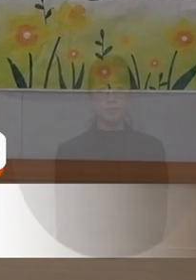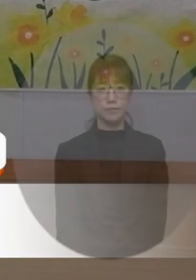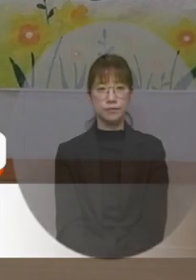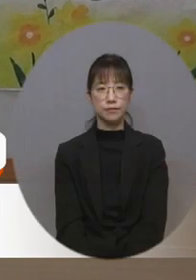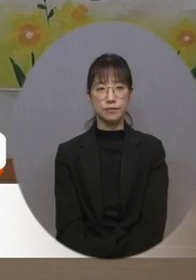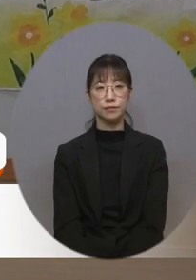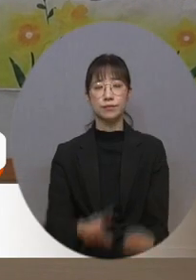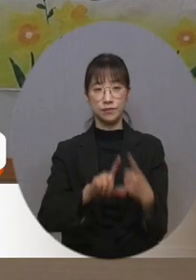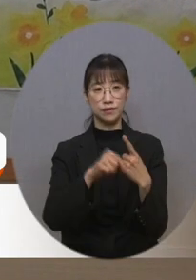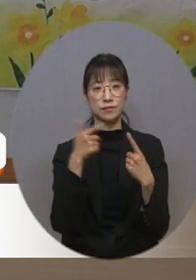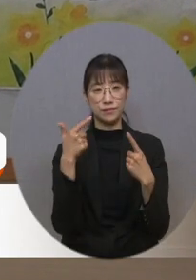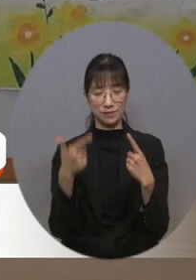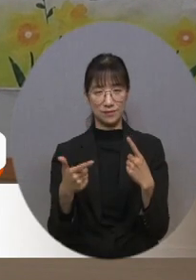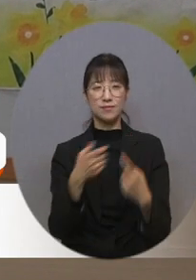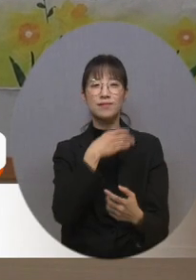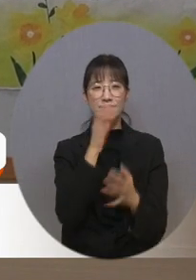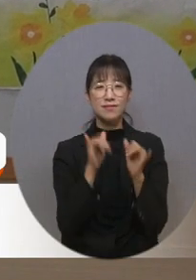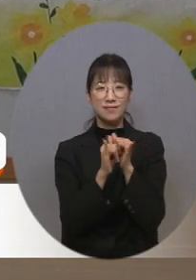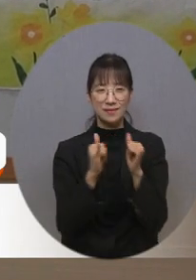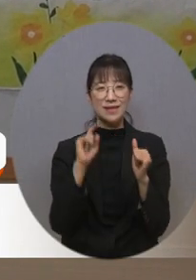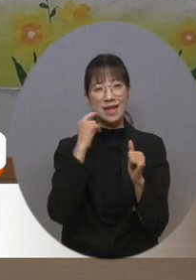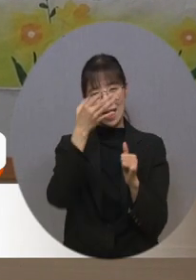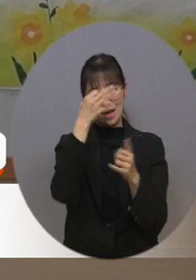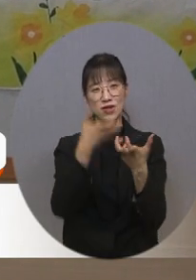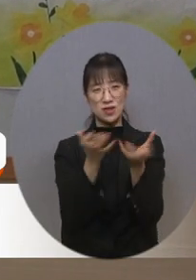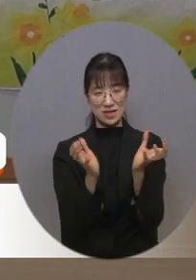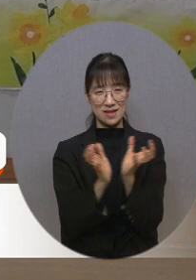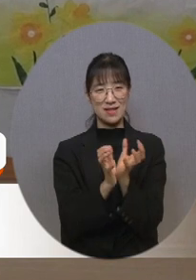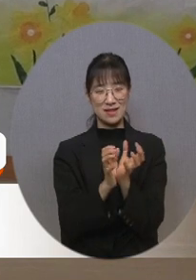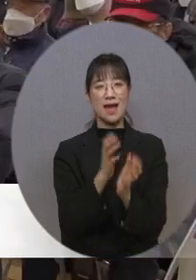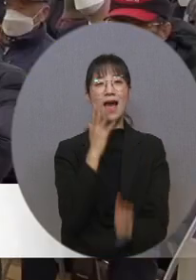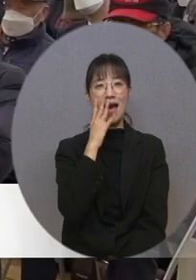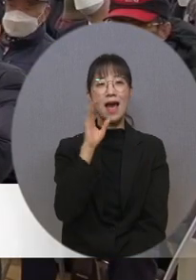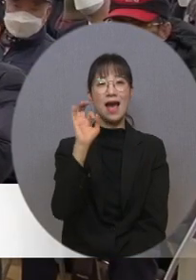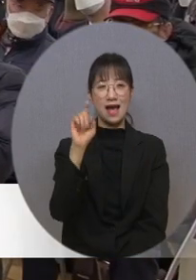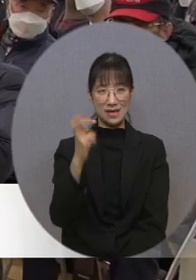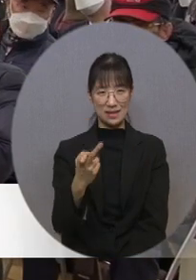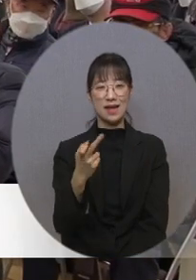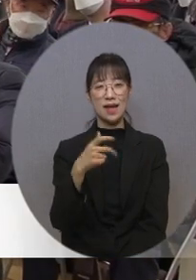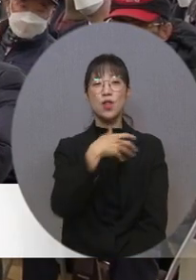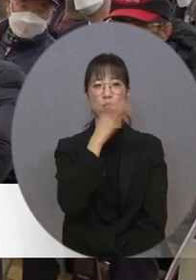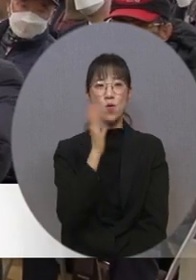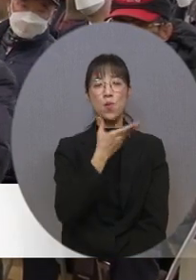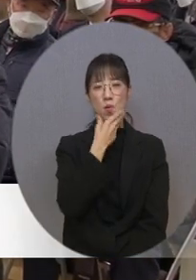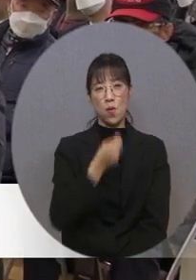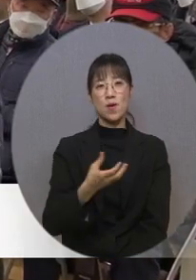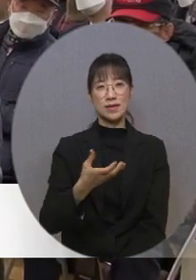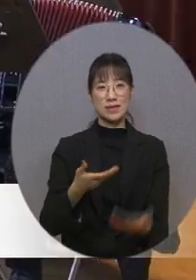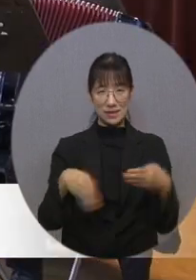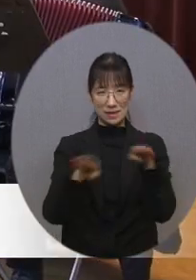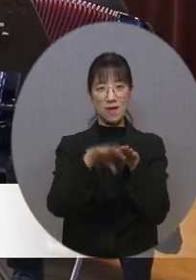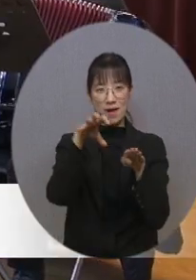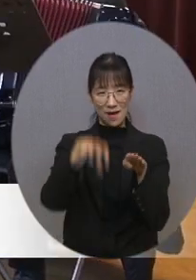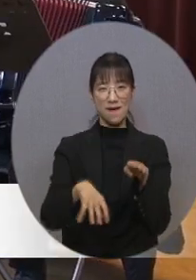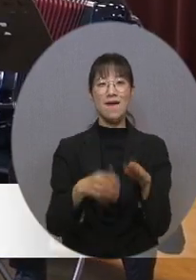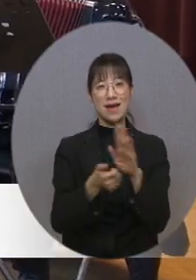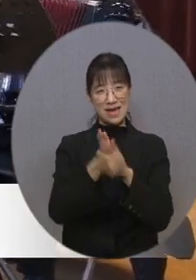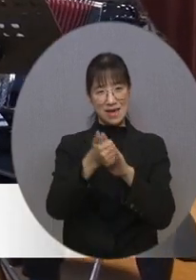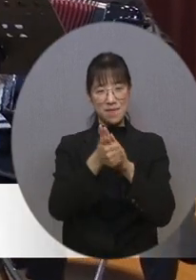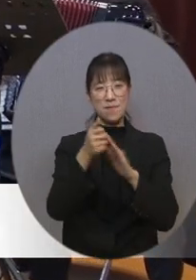지난 6일 시니어예술단 단장 원유상은 아산시 노인복지관 3층 대강당에서 신년맞이 희망음악회를